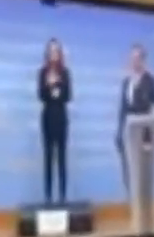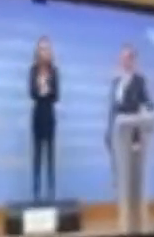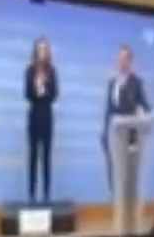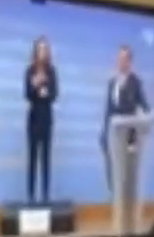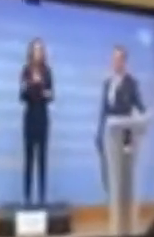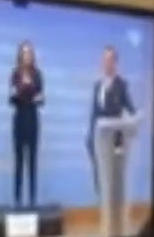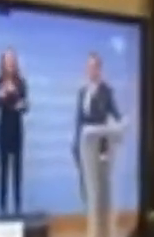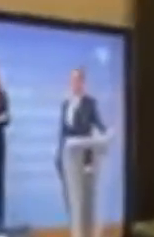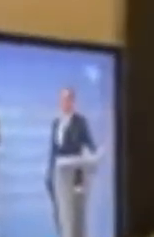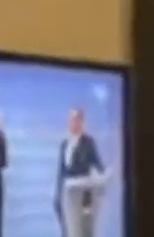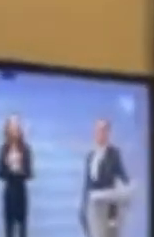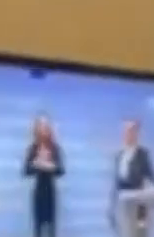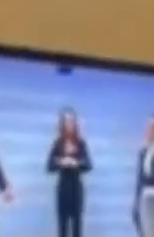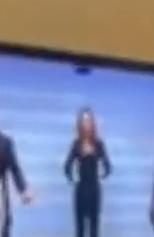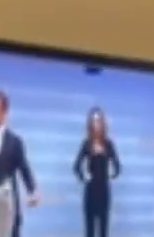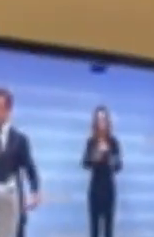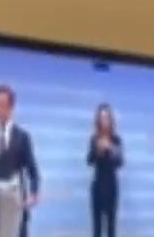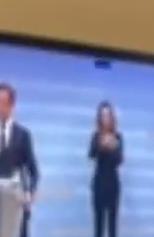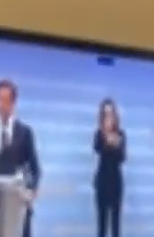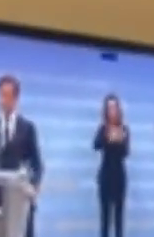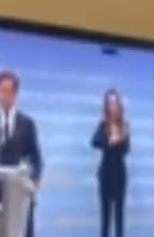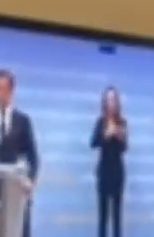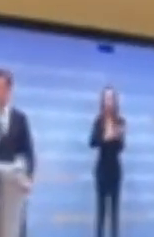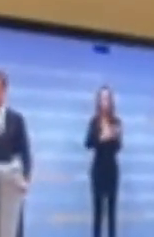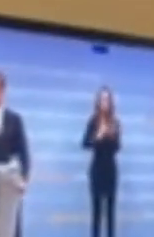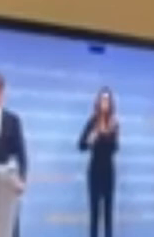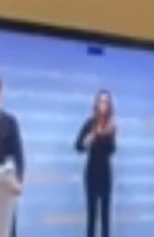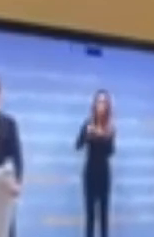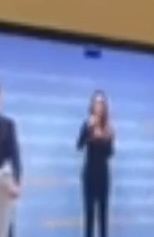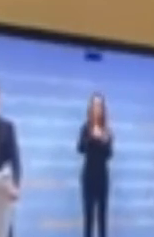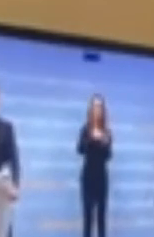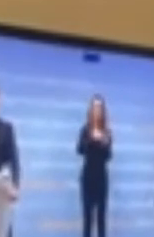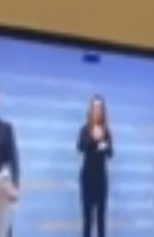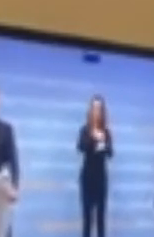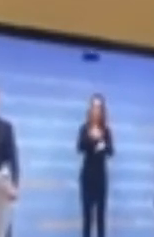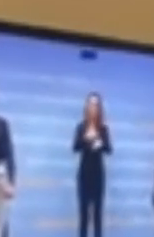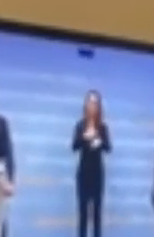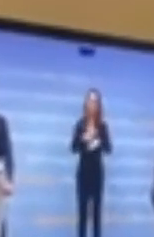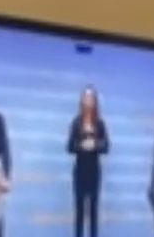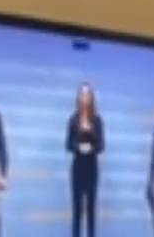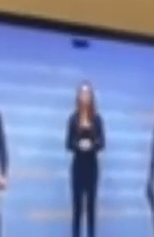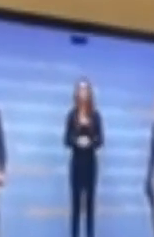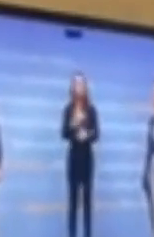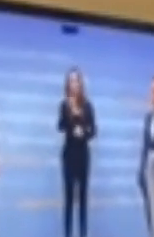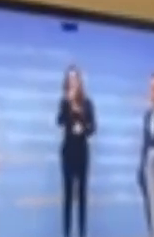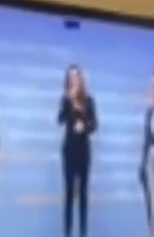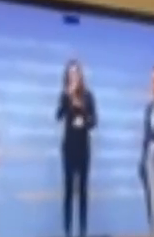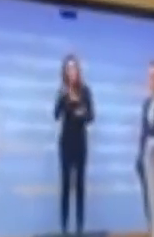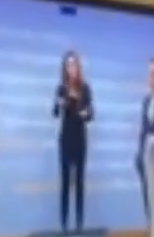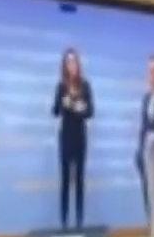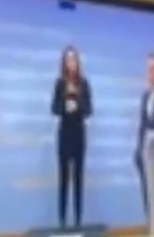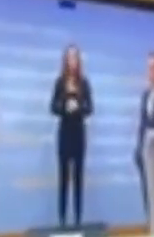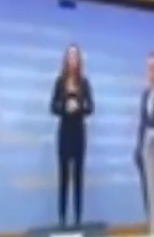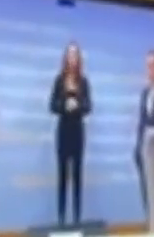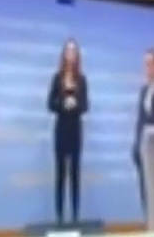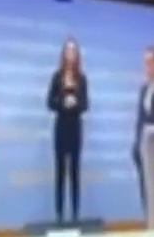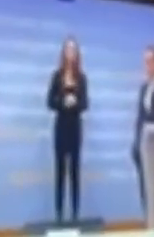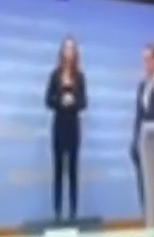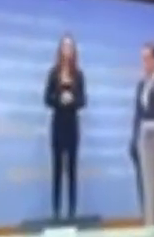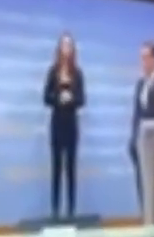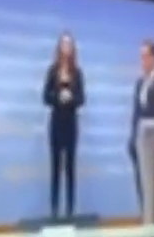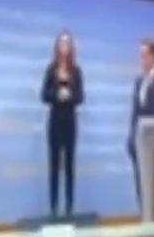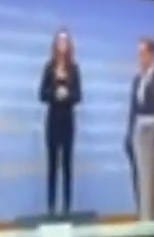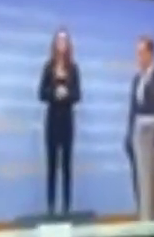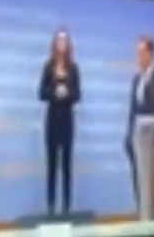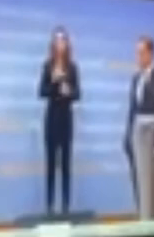ook een verklaring van je werkgever hebben dat het echt noodzakelijk is. Dat je op dat soort tijdstippen werkt. Nou, in de horeca is dat zo. Wat betreft afhaal,